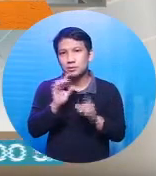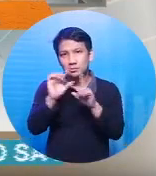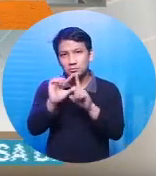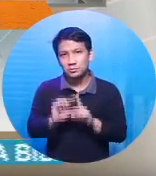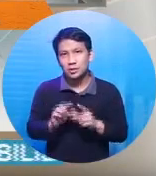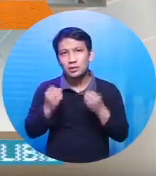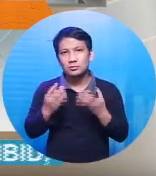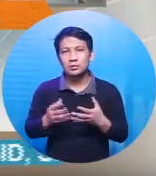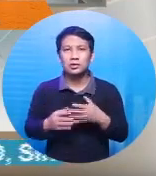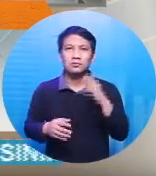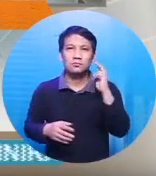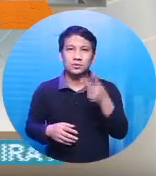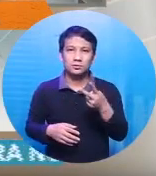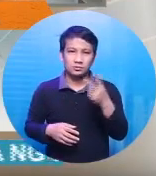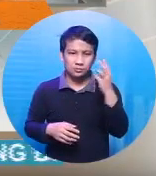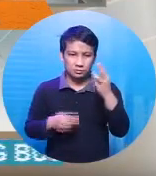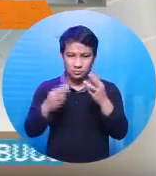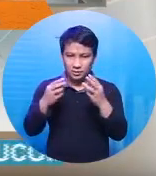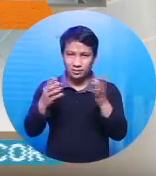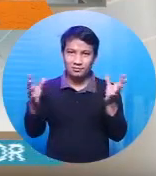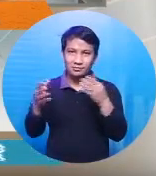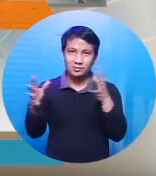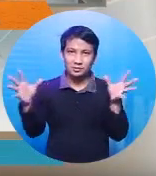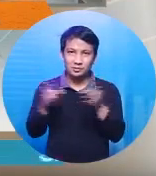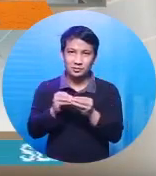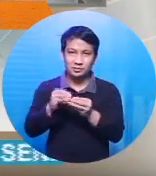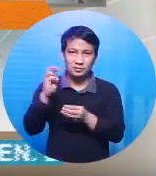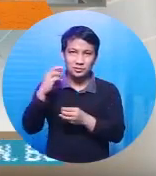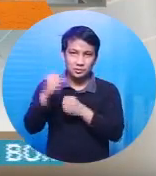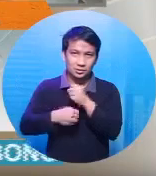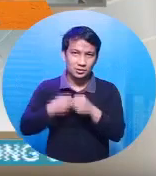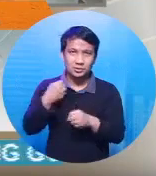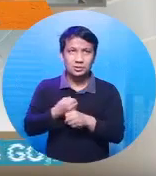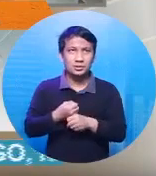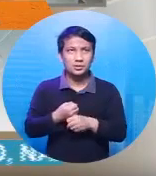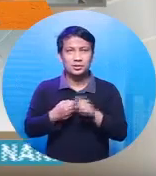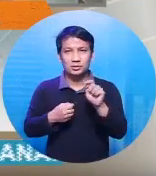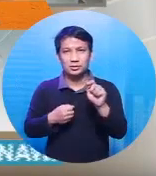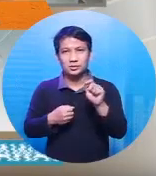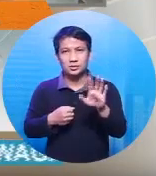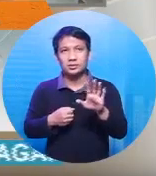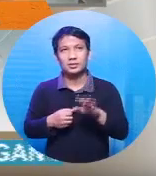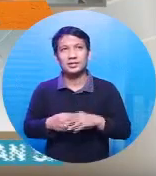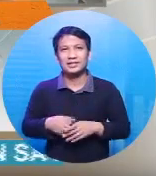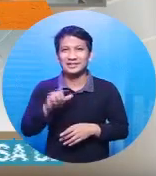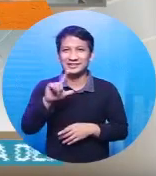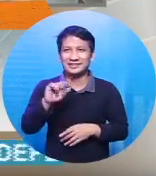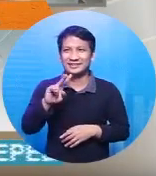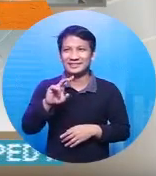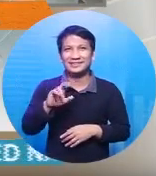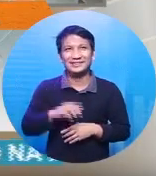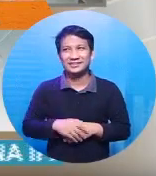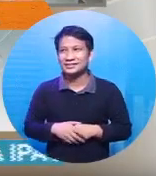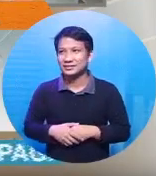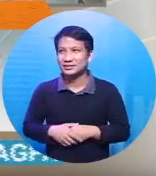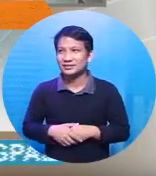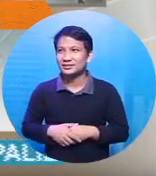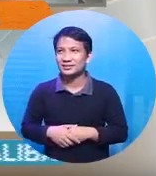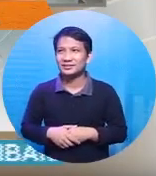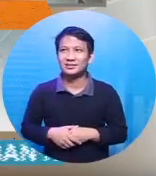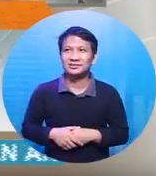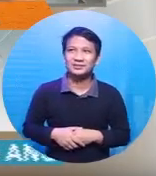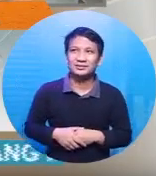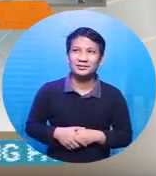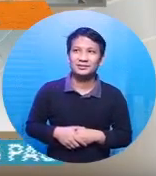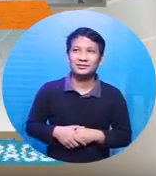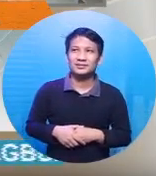may dalawang counts siya of 6 years nito, sir. Okay, hindi pala cyber libel kasi sa TV niya ginawa eh. So, libel lang, ano? Pwede pong pumasok ng cyber